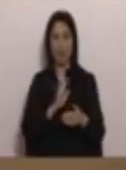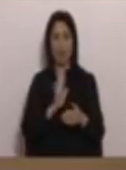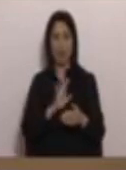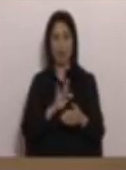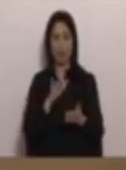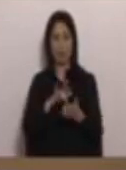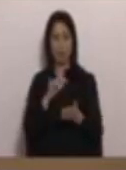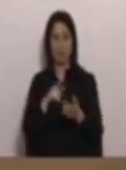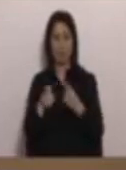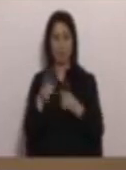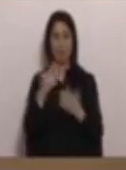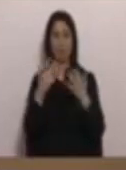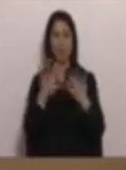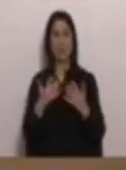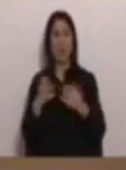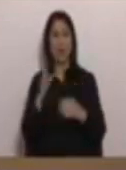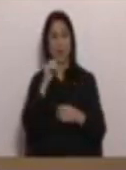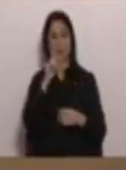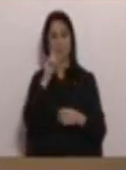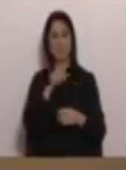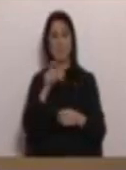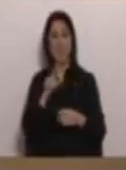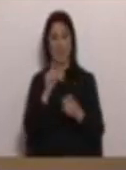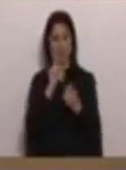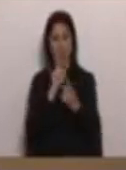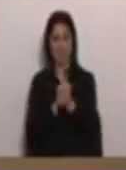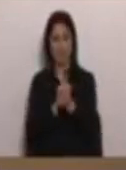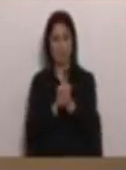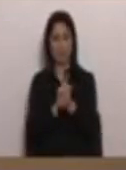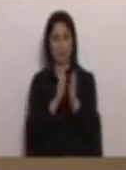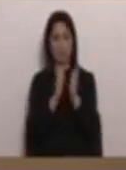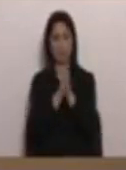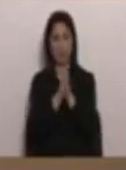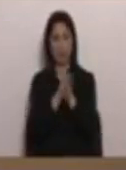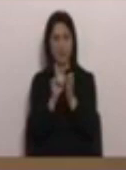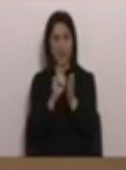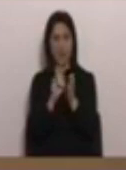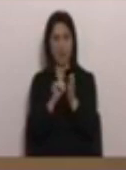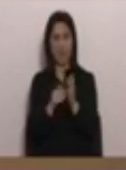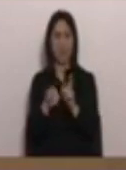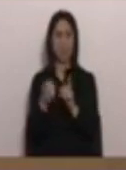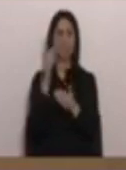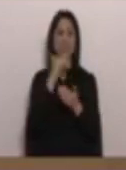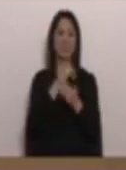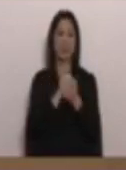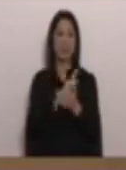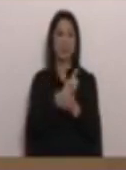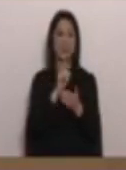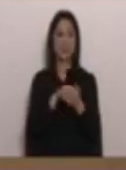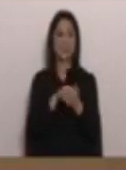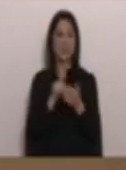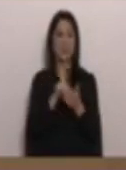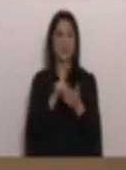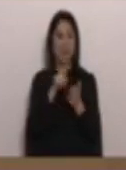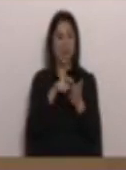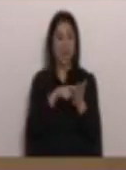მხრიდან. უხერხულია, როდესაც ადამიანი ხვდება, გთხოვს რაღაცას და შემდგომში ამ საკითხის